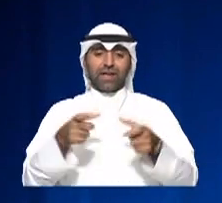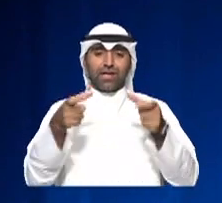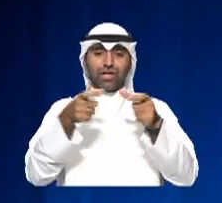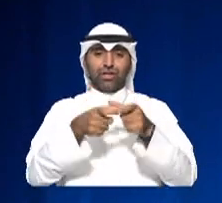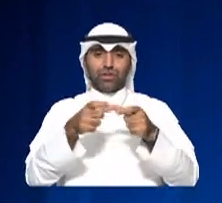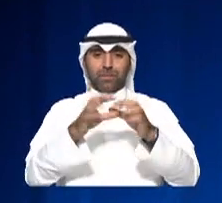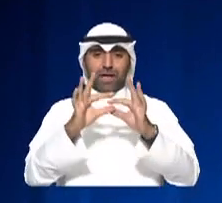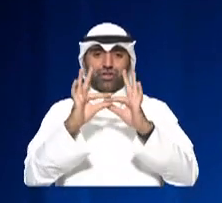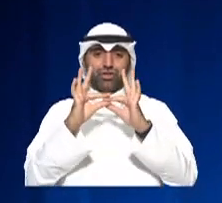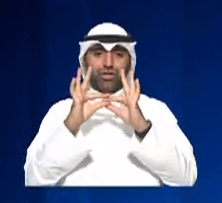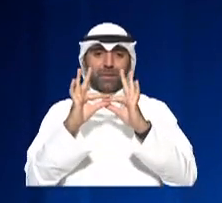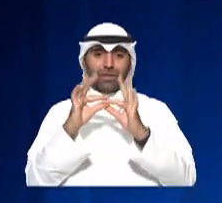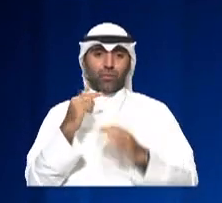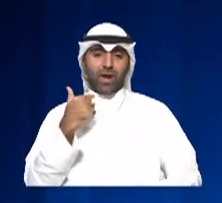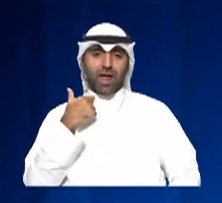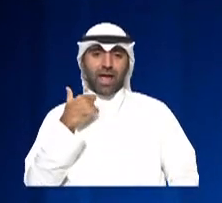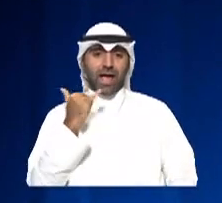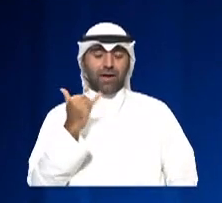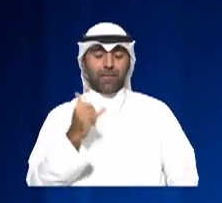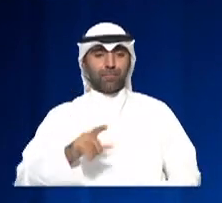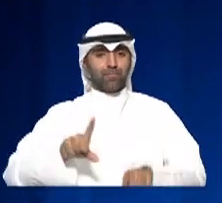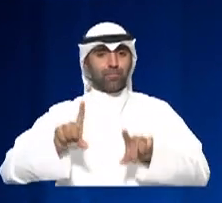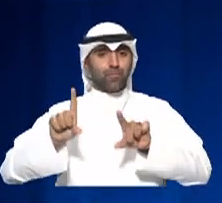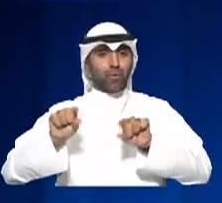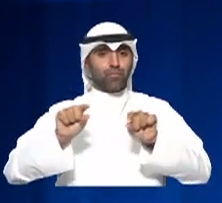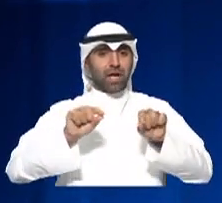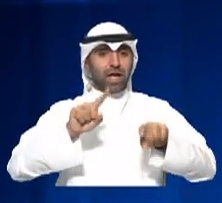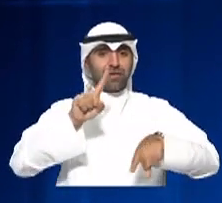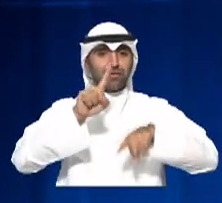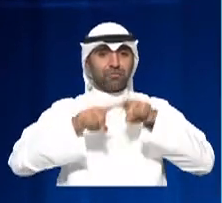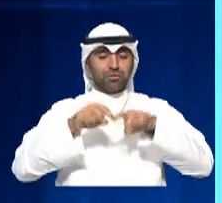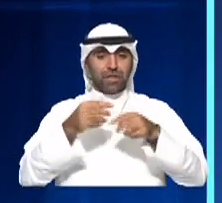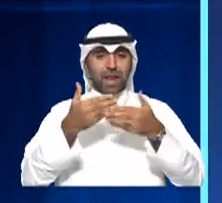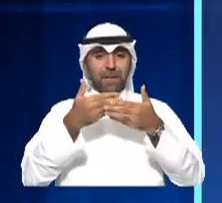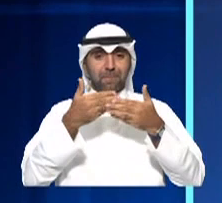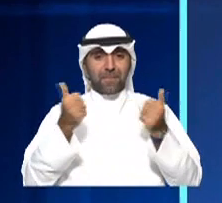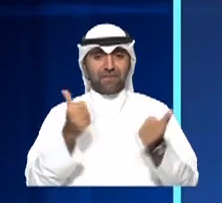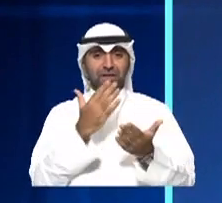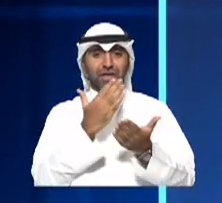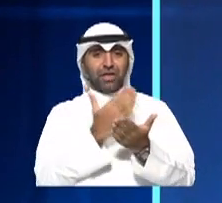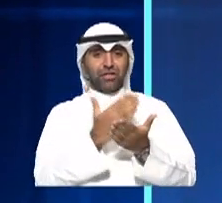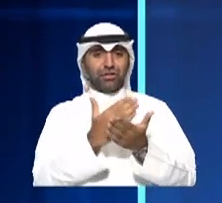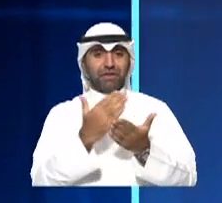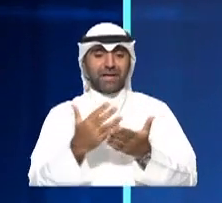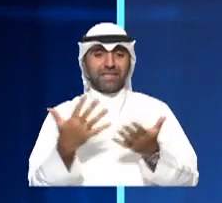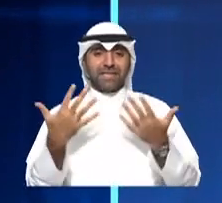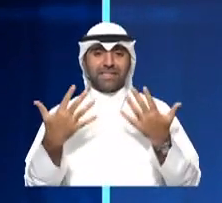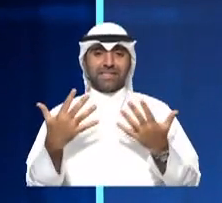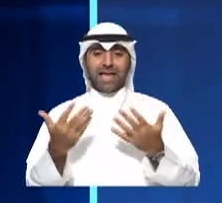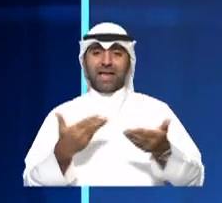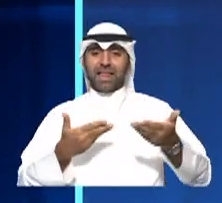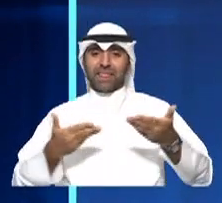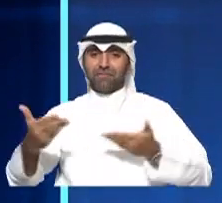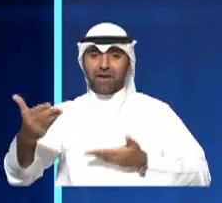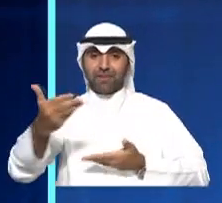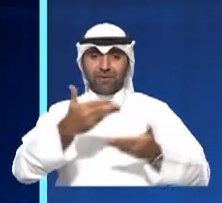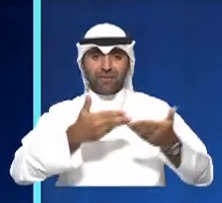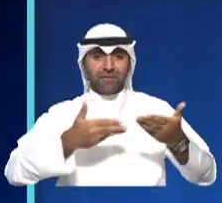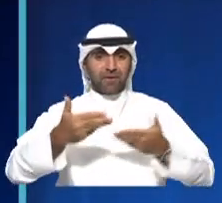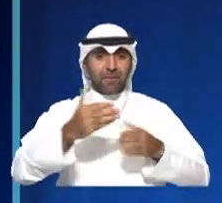الدورة العادية 31 لمجلس جامعة الدول العربية على مستوى